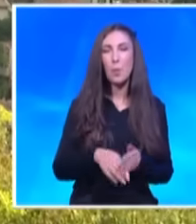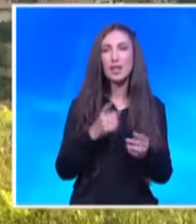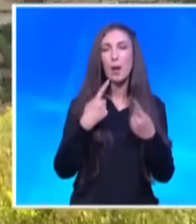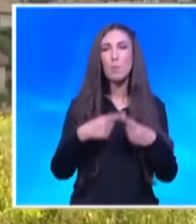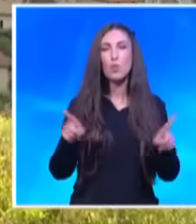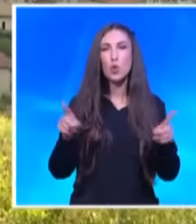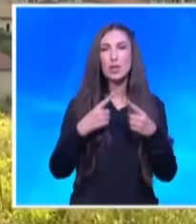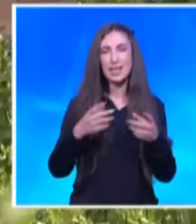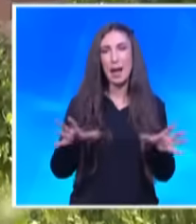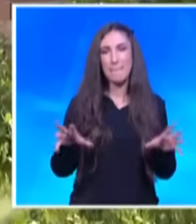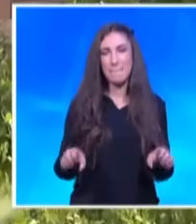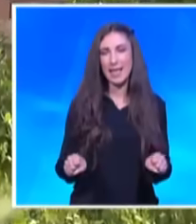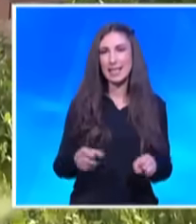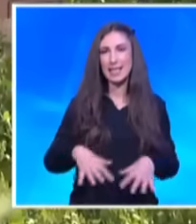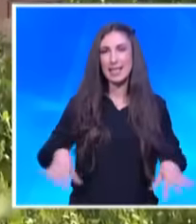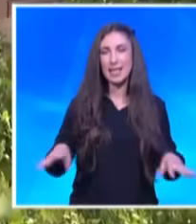местни музиканти.